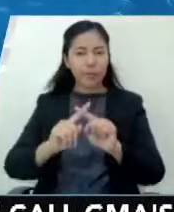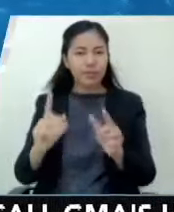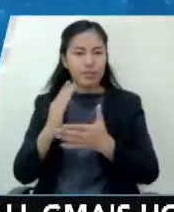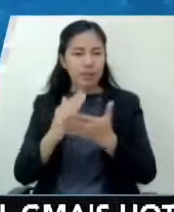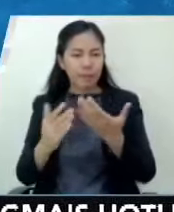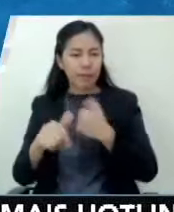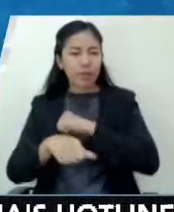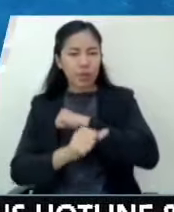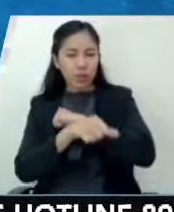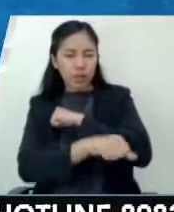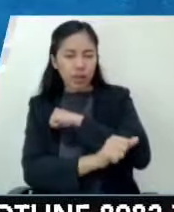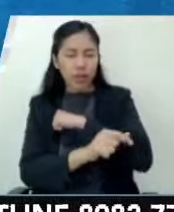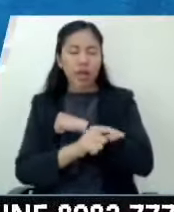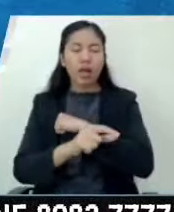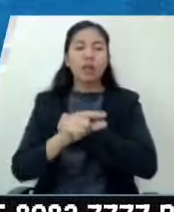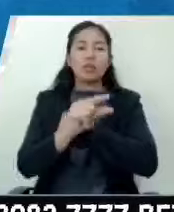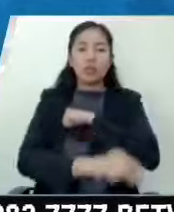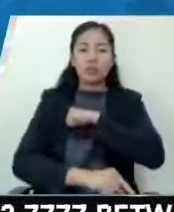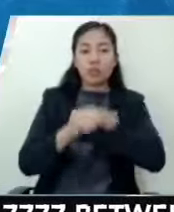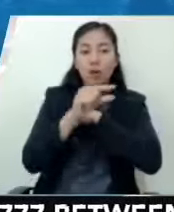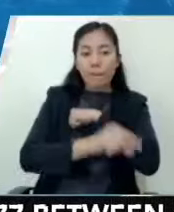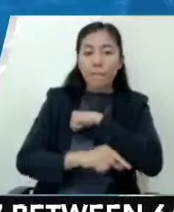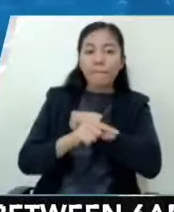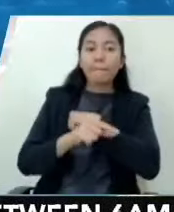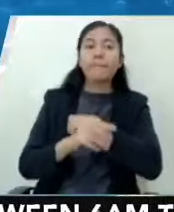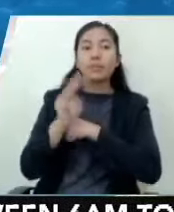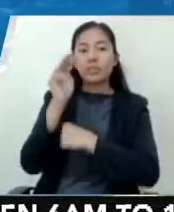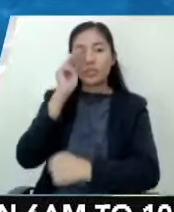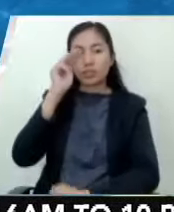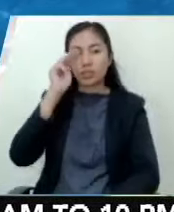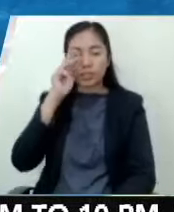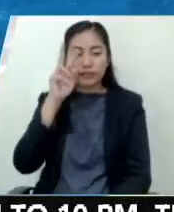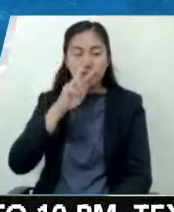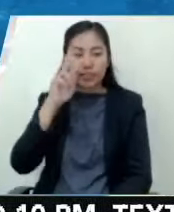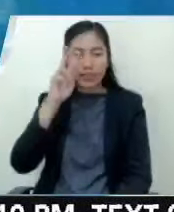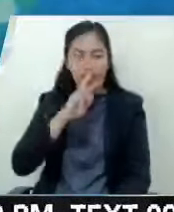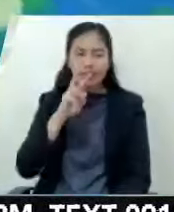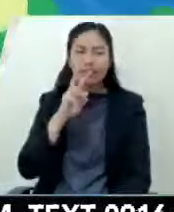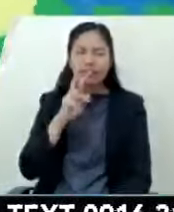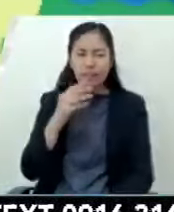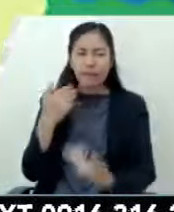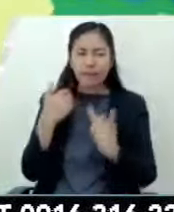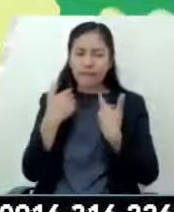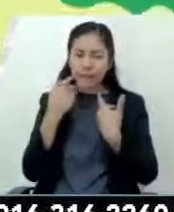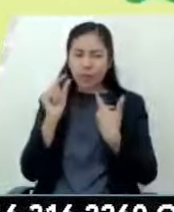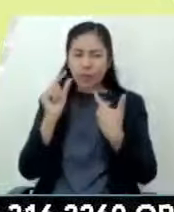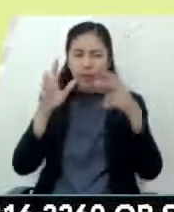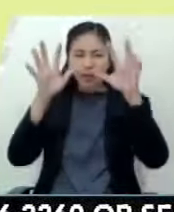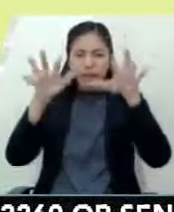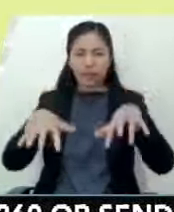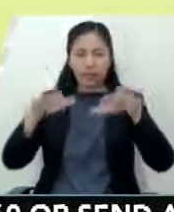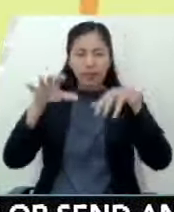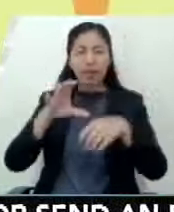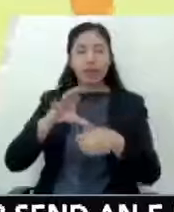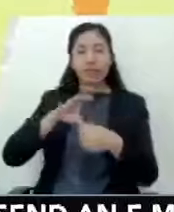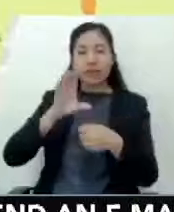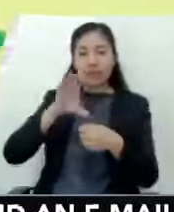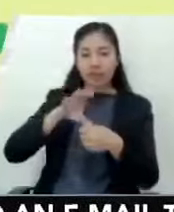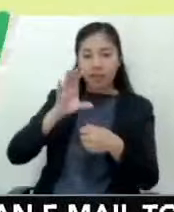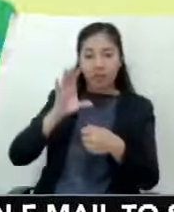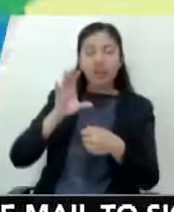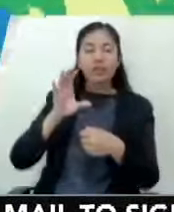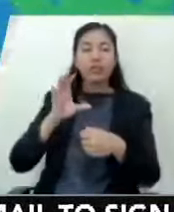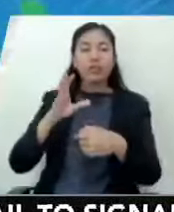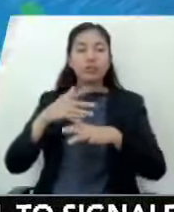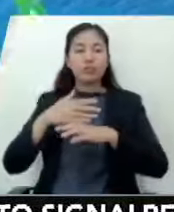Quezon, Mindoro at Visayas. Mahigit na makakaasa po sa pag-uulan ang Caraga Region, Davao Region at